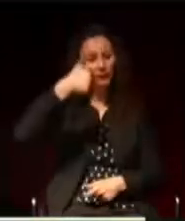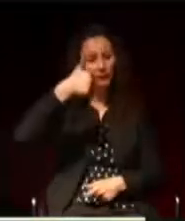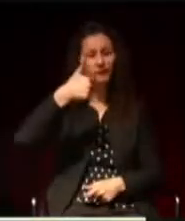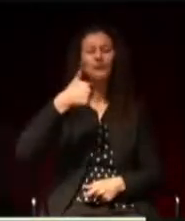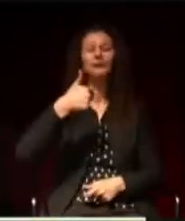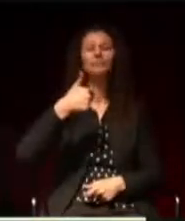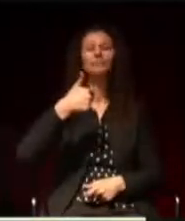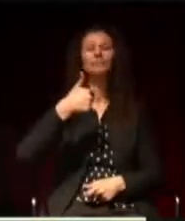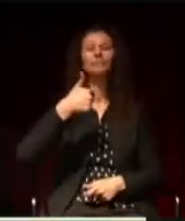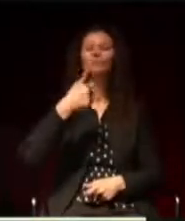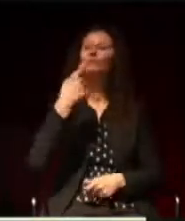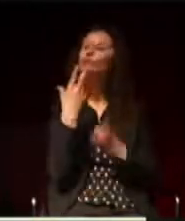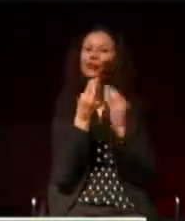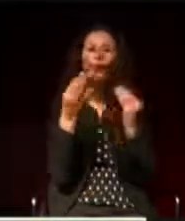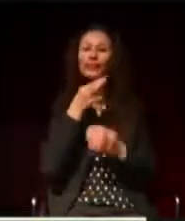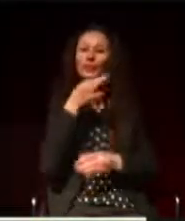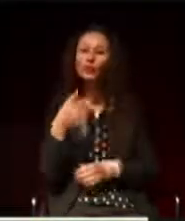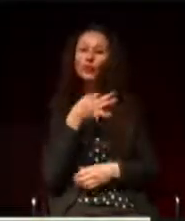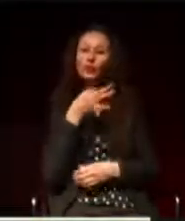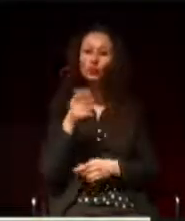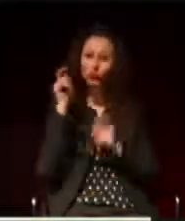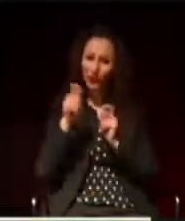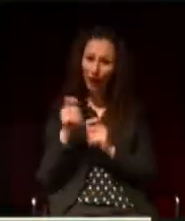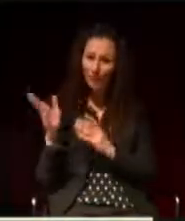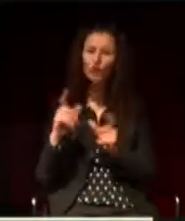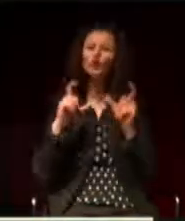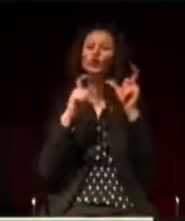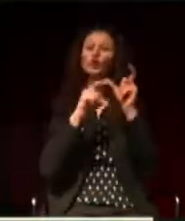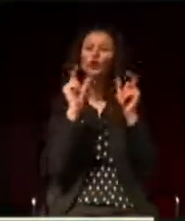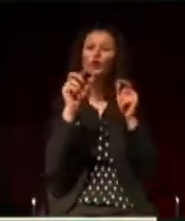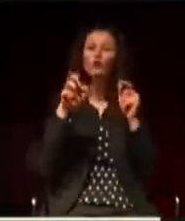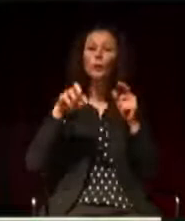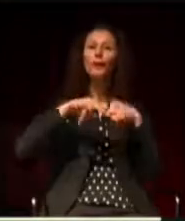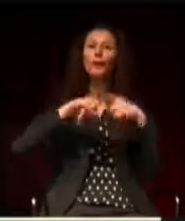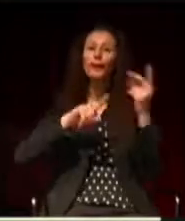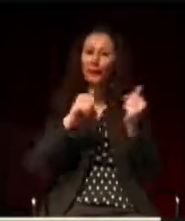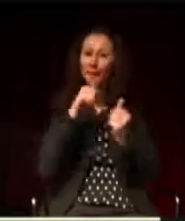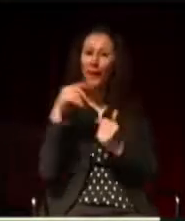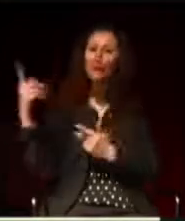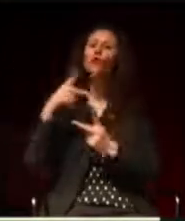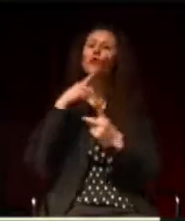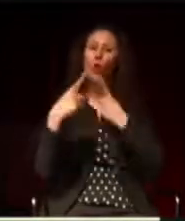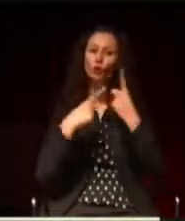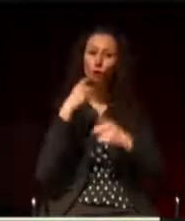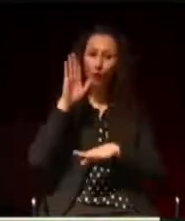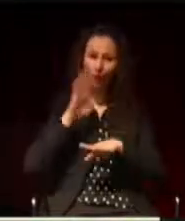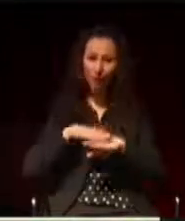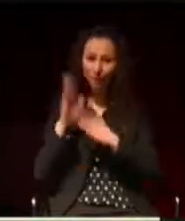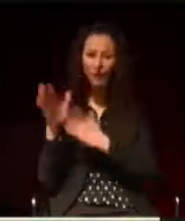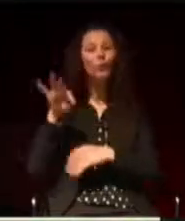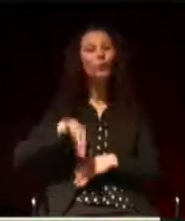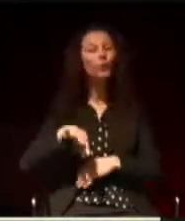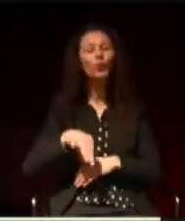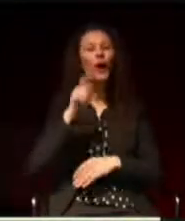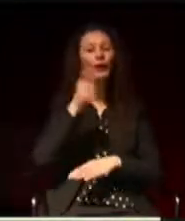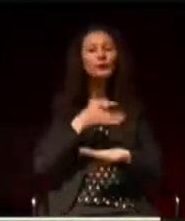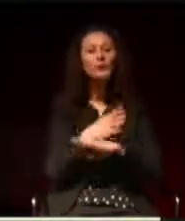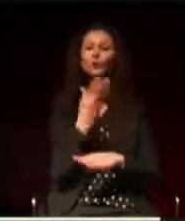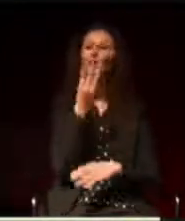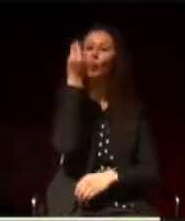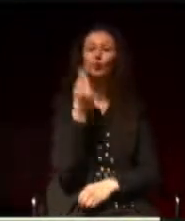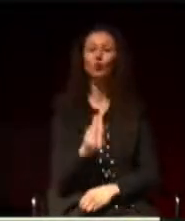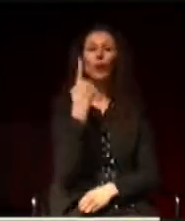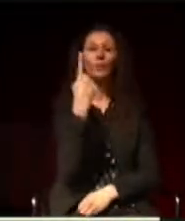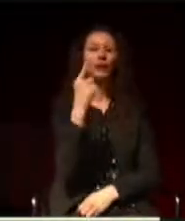başta birçok teşekkürler yaptı. Arkasında Süpü Bey de çok güzel bir konuşma yaptı. Bugün aslında çok güzel bir